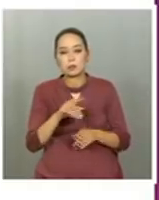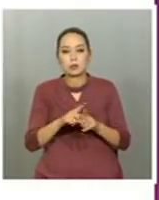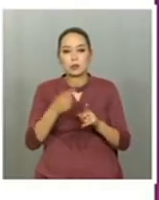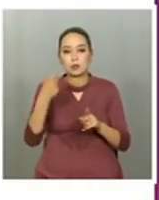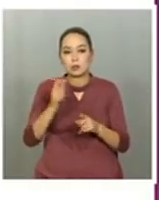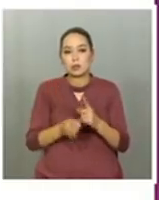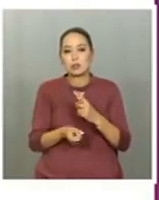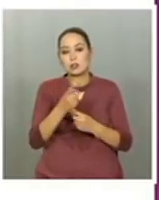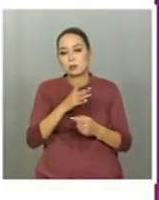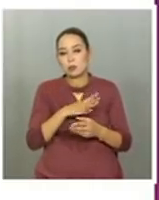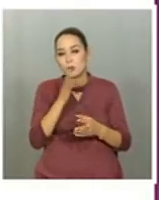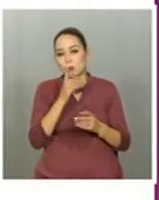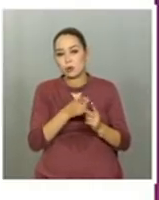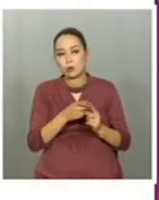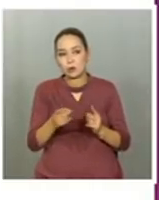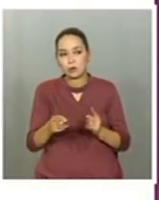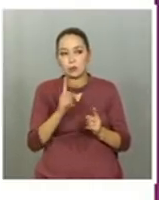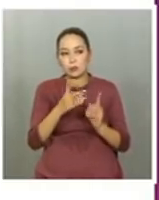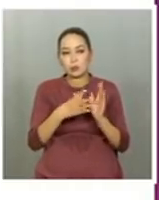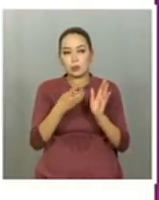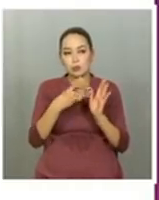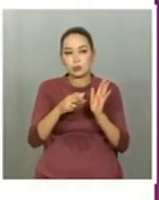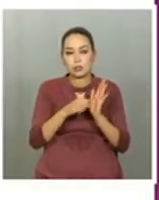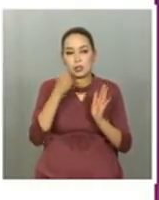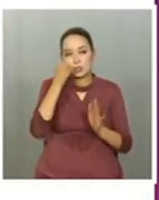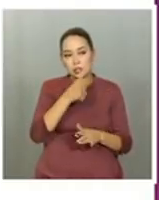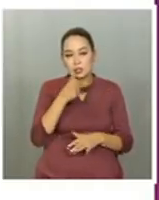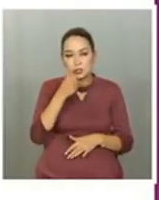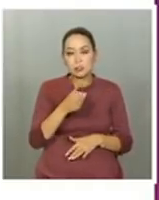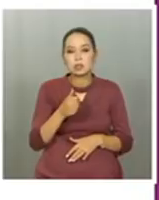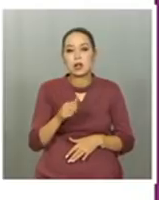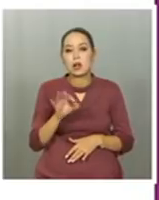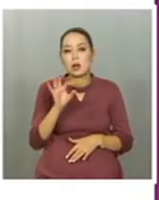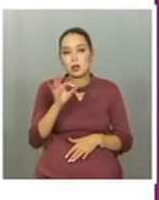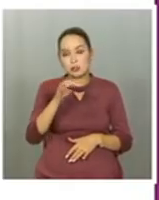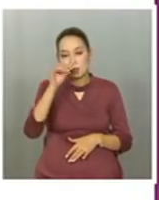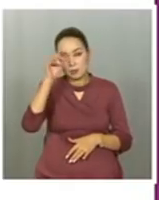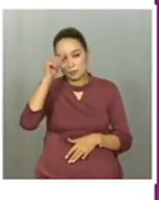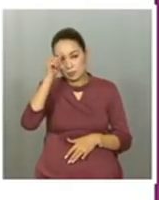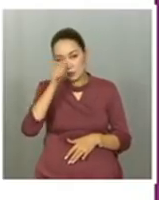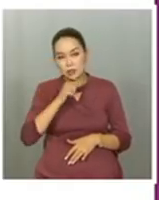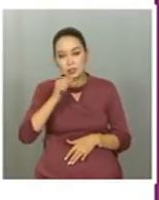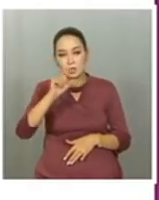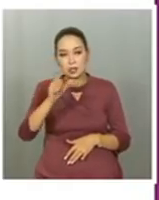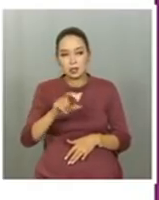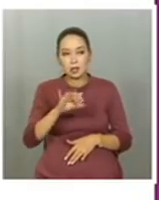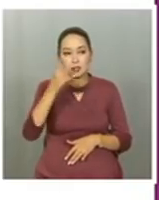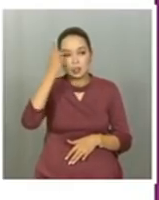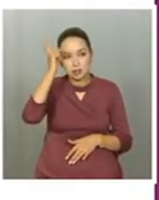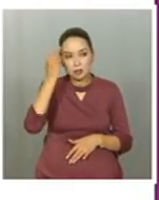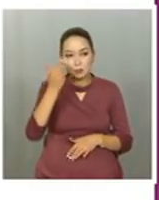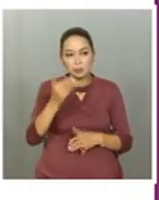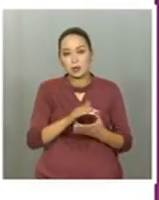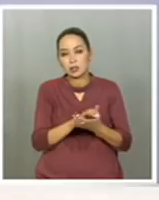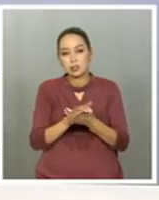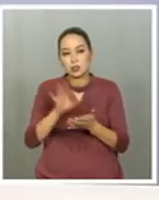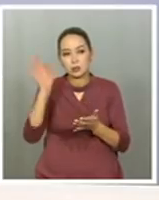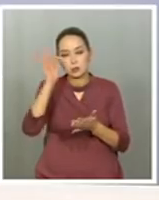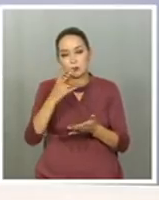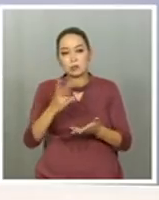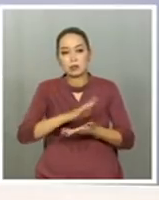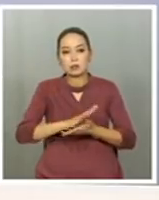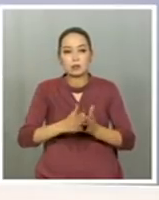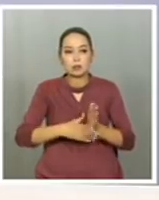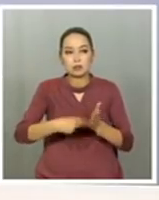Осы уақытта 1936 жылы қазан айында Италия мен Германия арасындағы ынтымақтастық туралы шарт жасалған болатын.